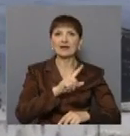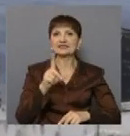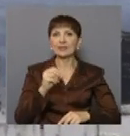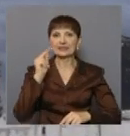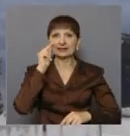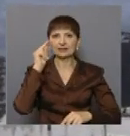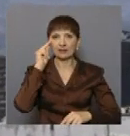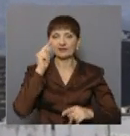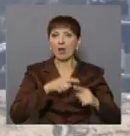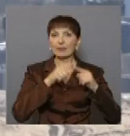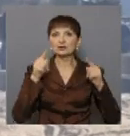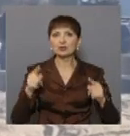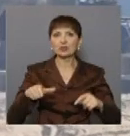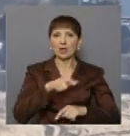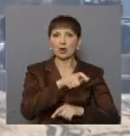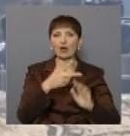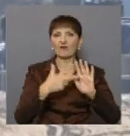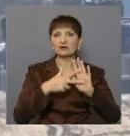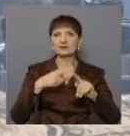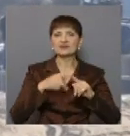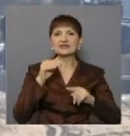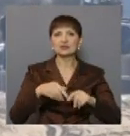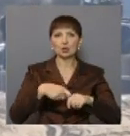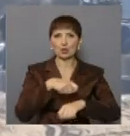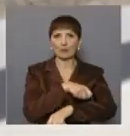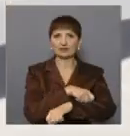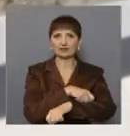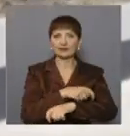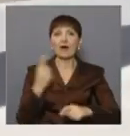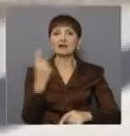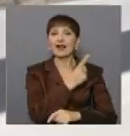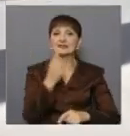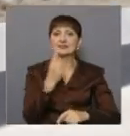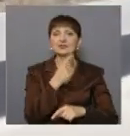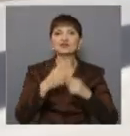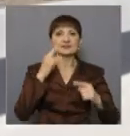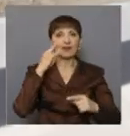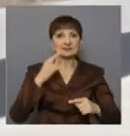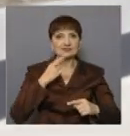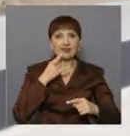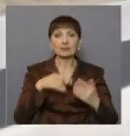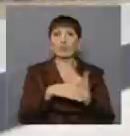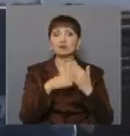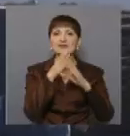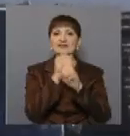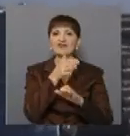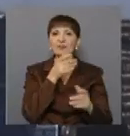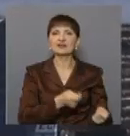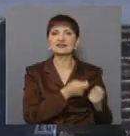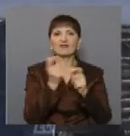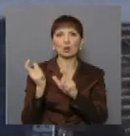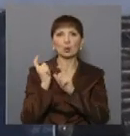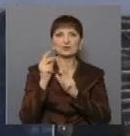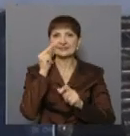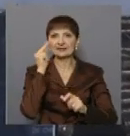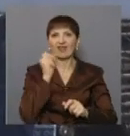Китай». Протяженность автобана 8 500 километров. Транзитный коридор через Казахстан позволит сократить время доставки грузов из